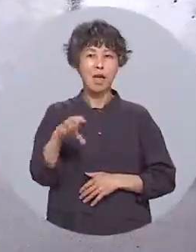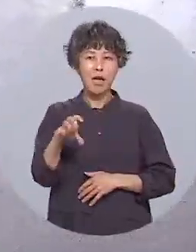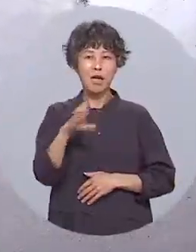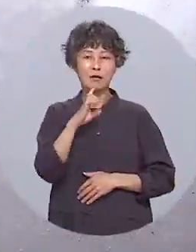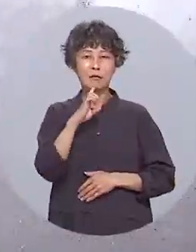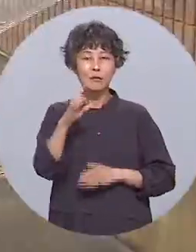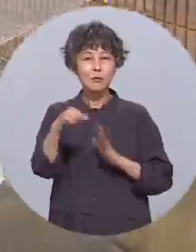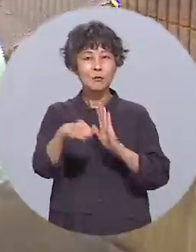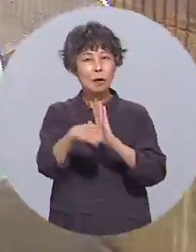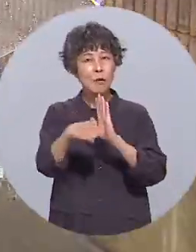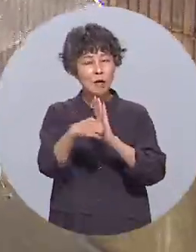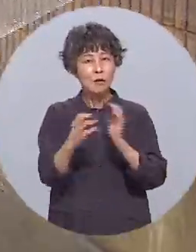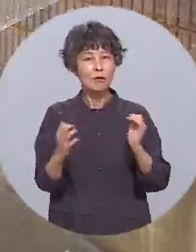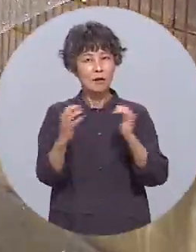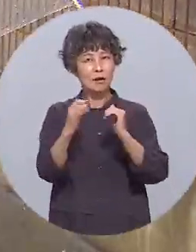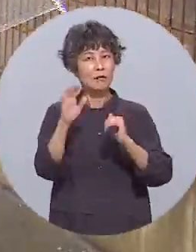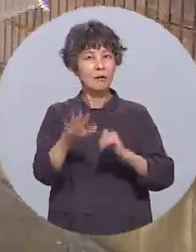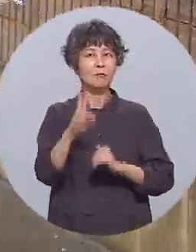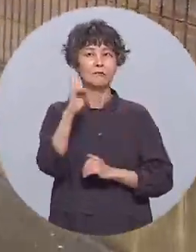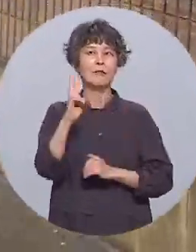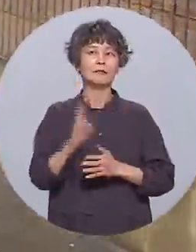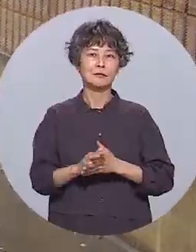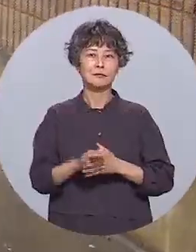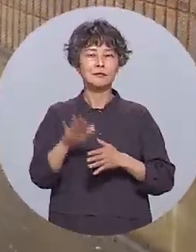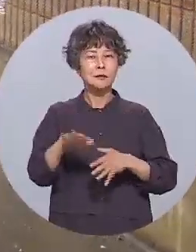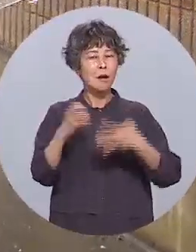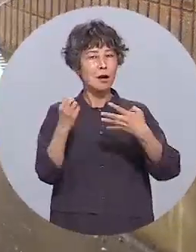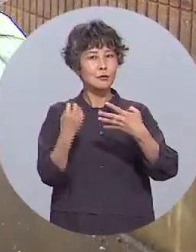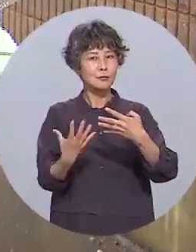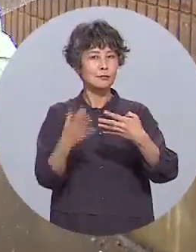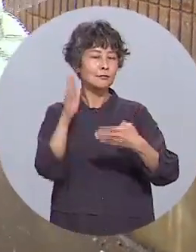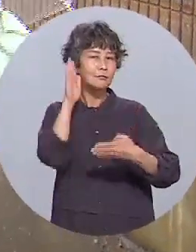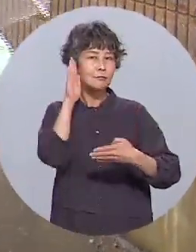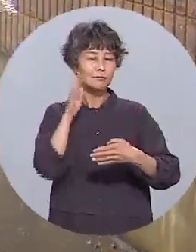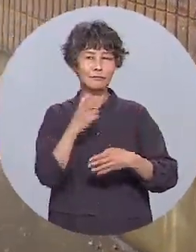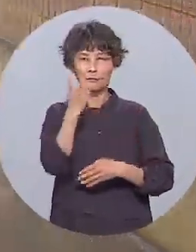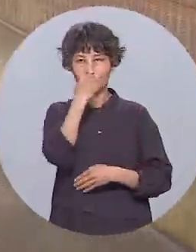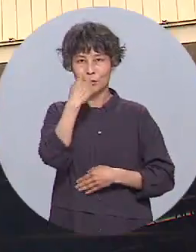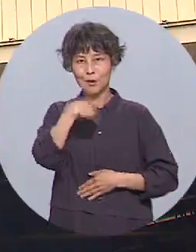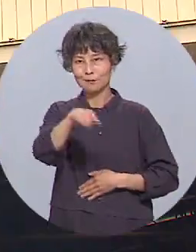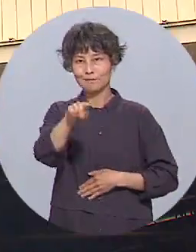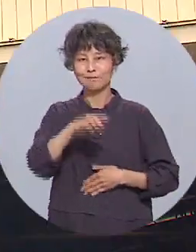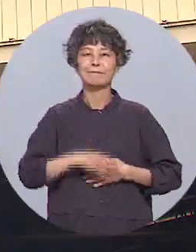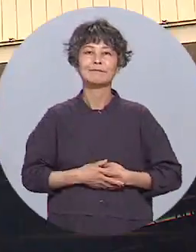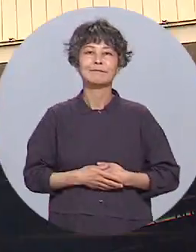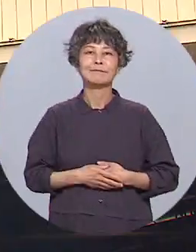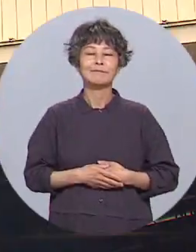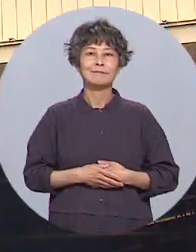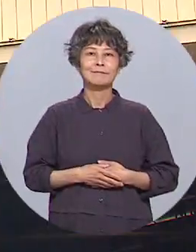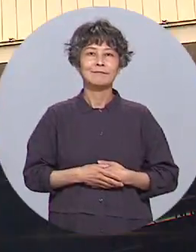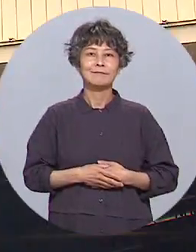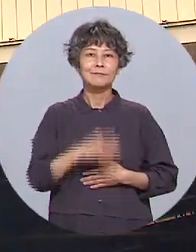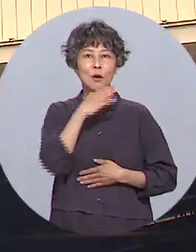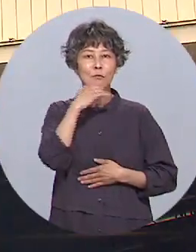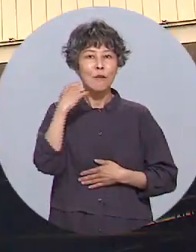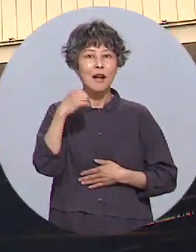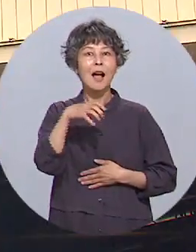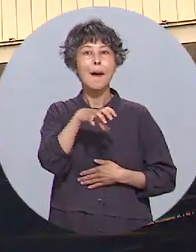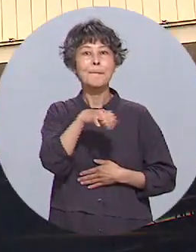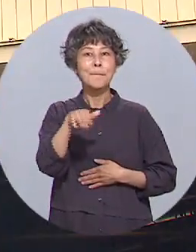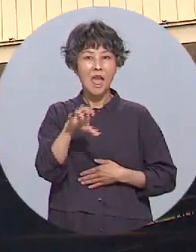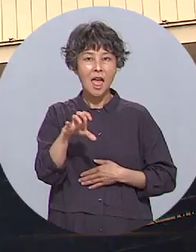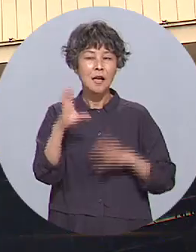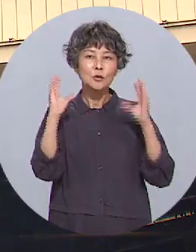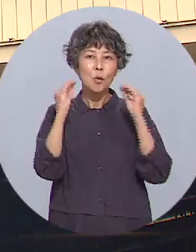いっていう野菜が旬を迎えているそうなんです。早速調査したいと思います。 馬かんべいの情報を求